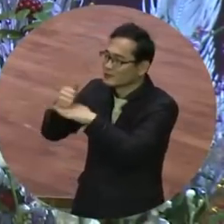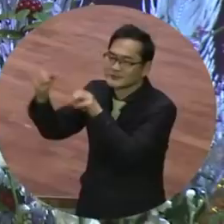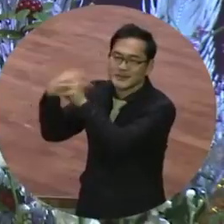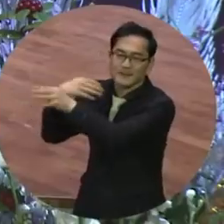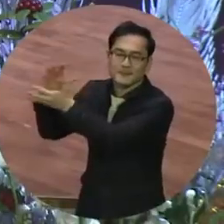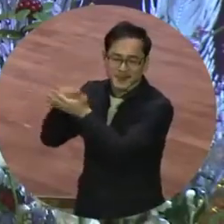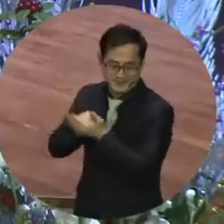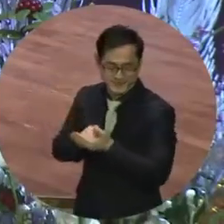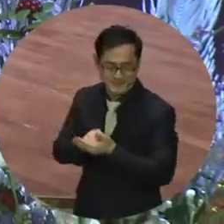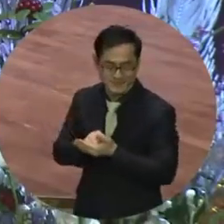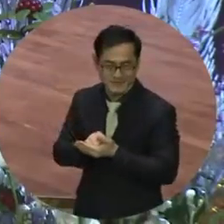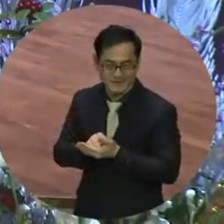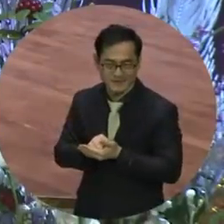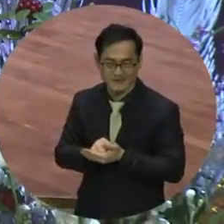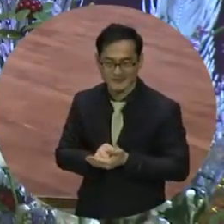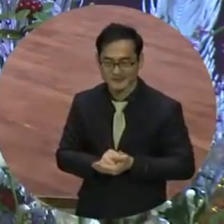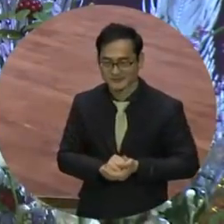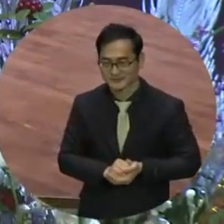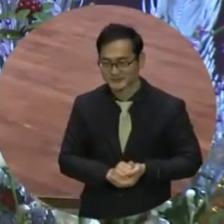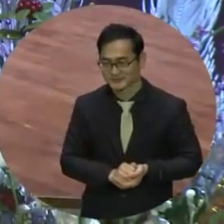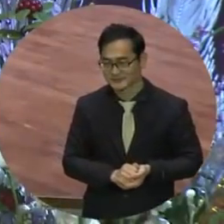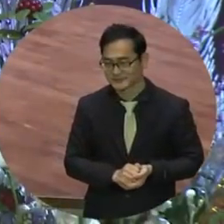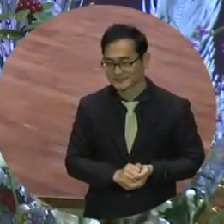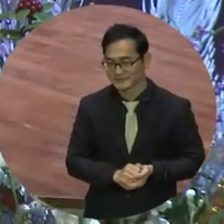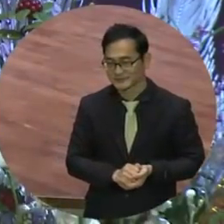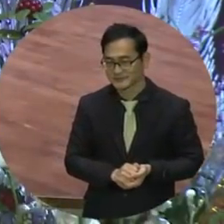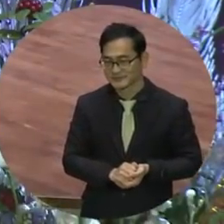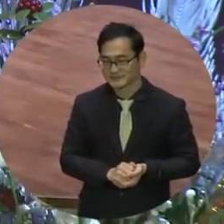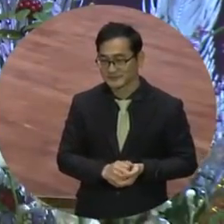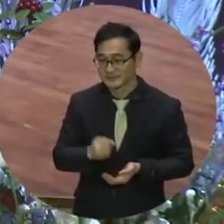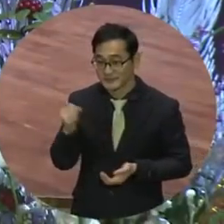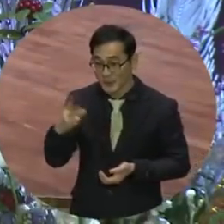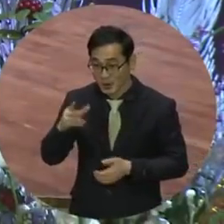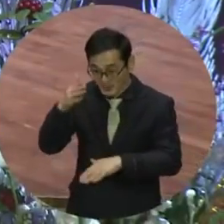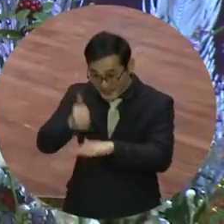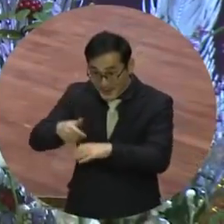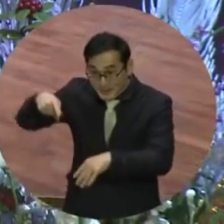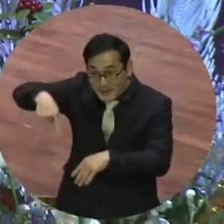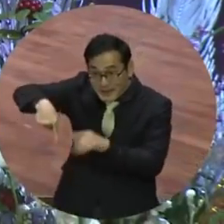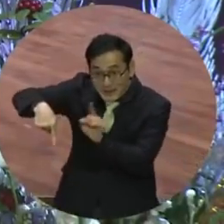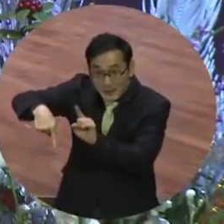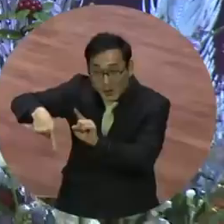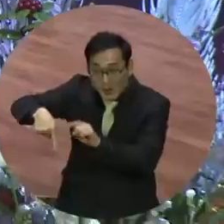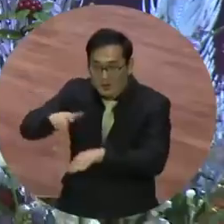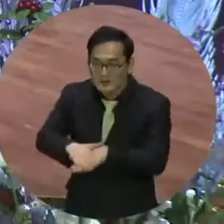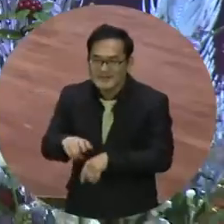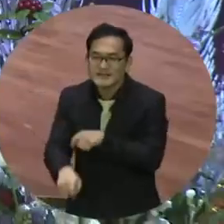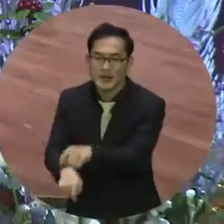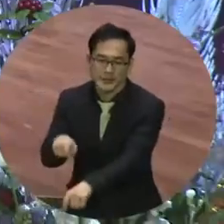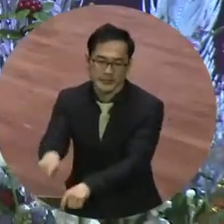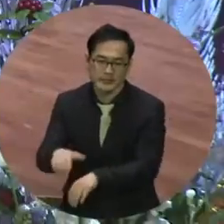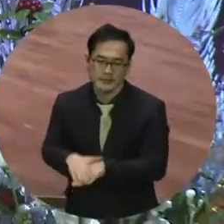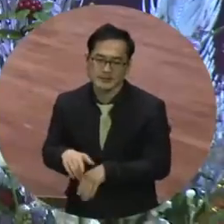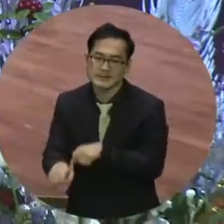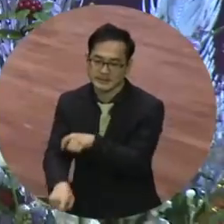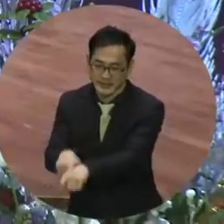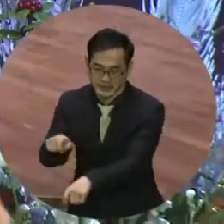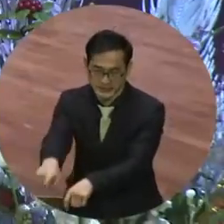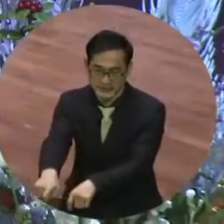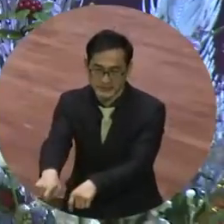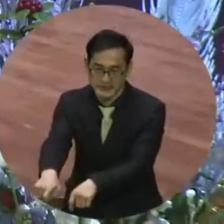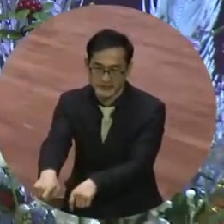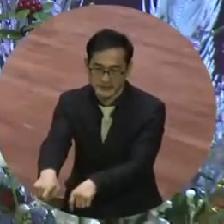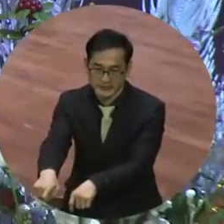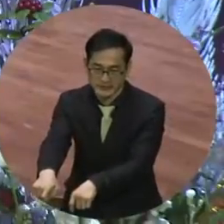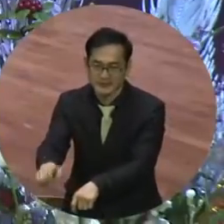그리고 마지막 피가 뭐냐. 이런 삶을 구체적으로 practice, 실현할 때 인생 작품이 만들어지는 것이다.